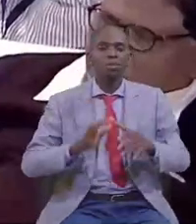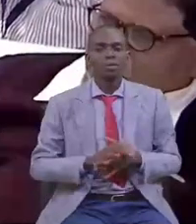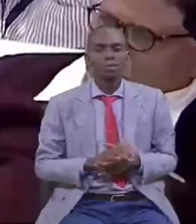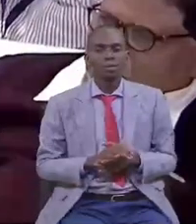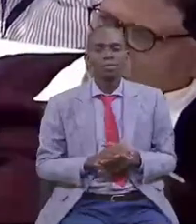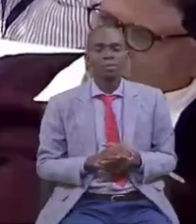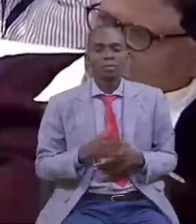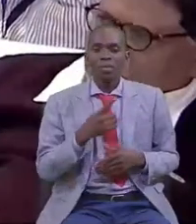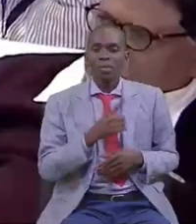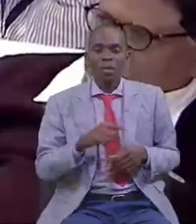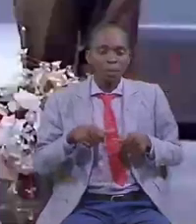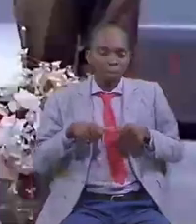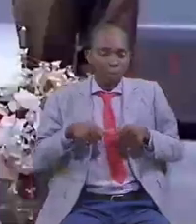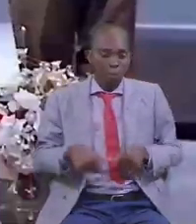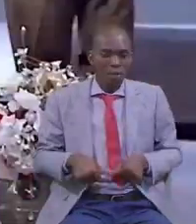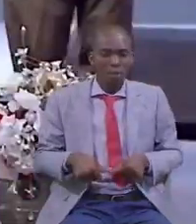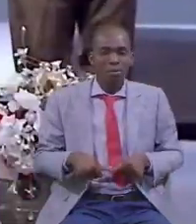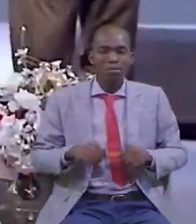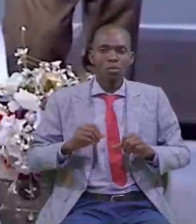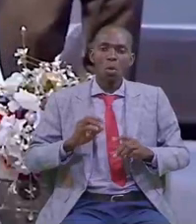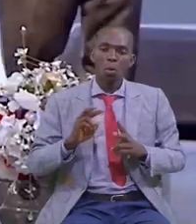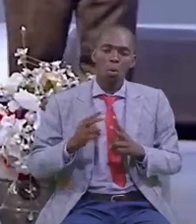La soumission permanente.